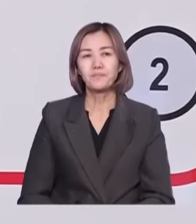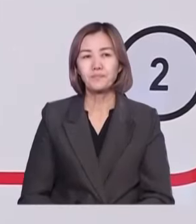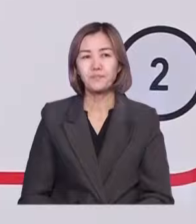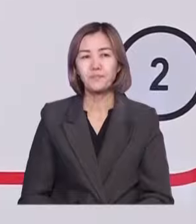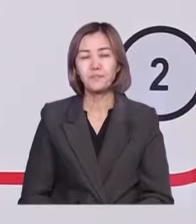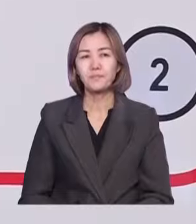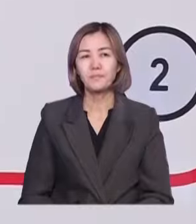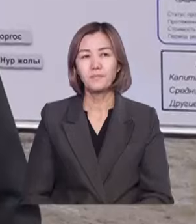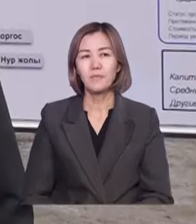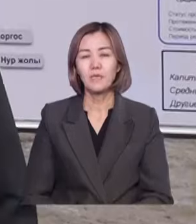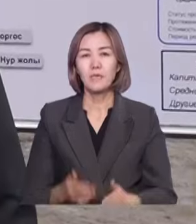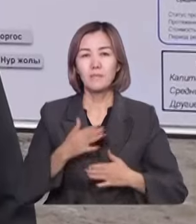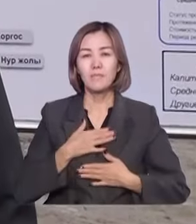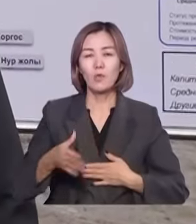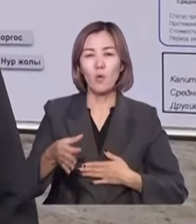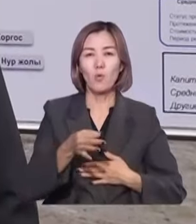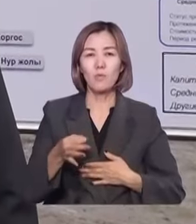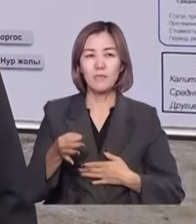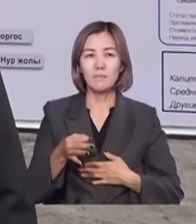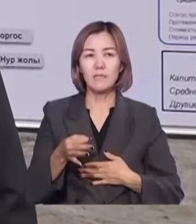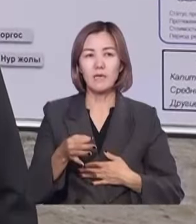жүзеге асырамыз. Біздің облысымыздағы